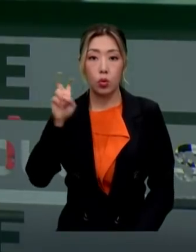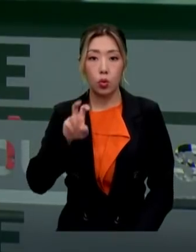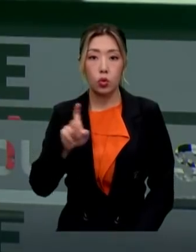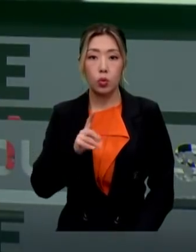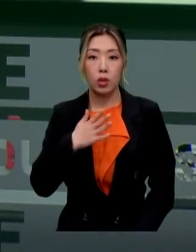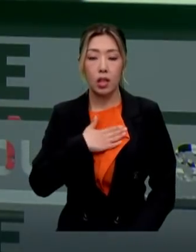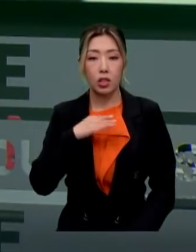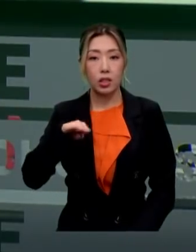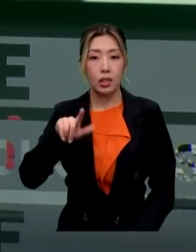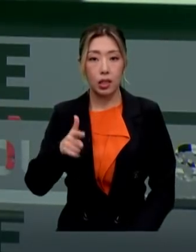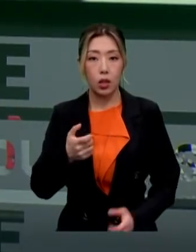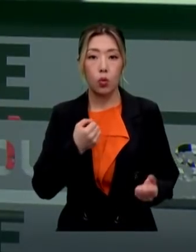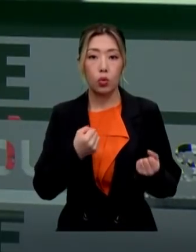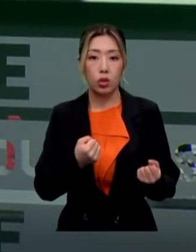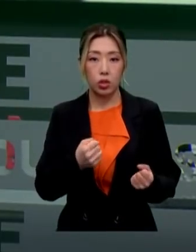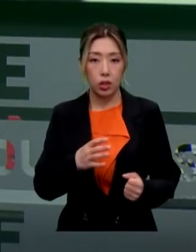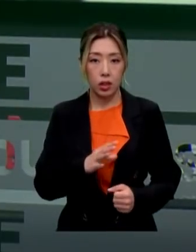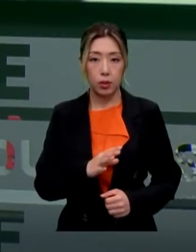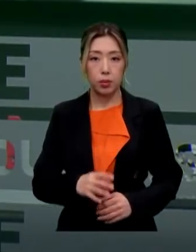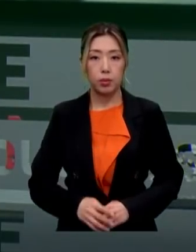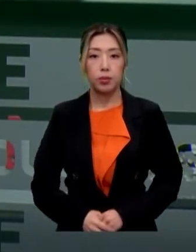для укрепления нашей валюты. Спасибо большое, Руслан, я продолжу говорить на эту тему.